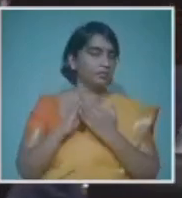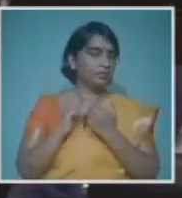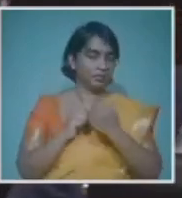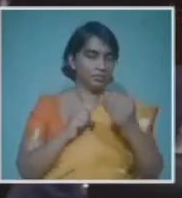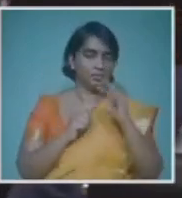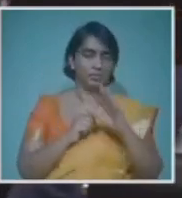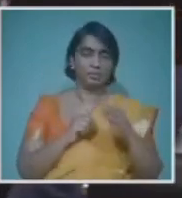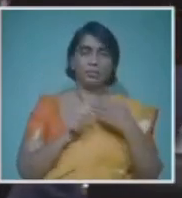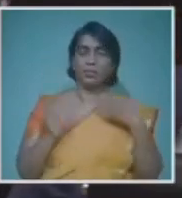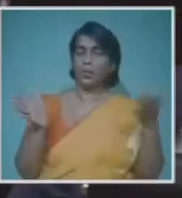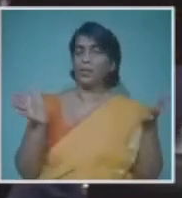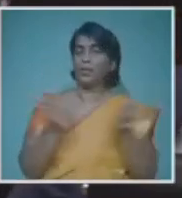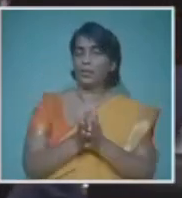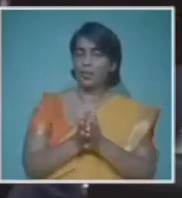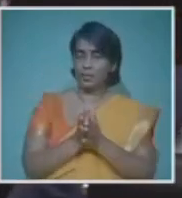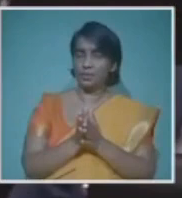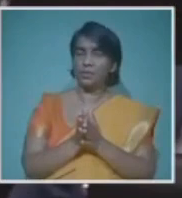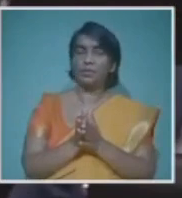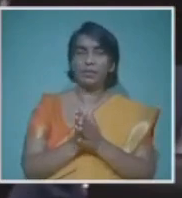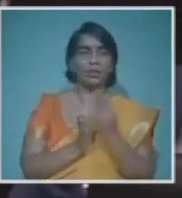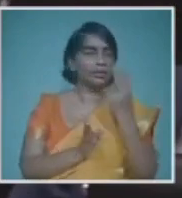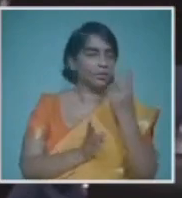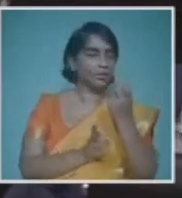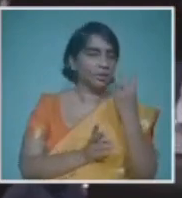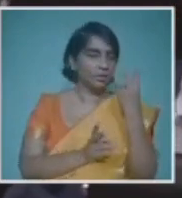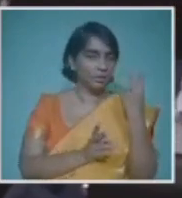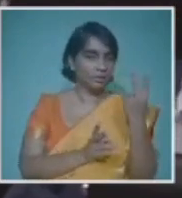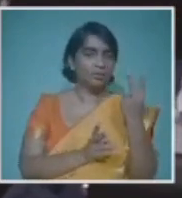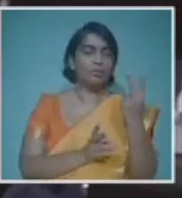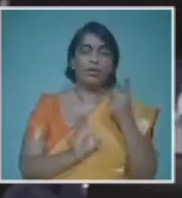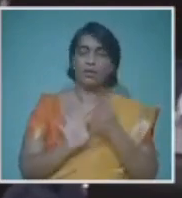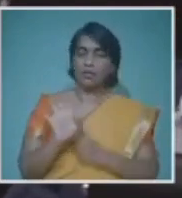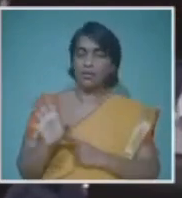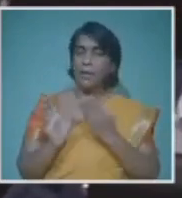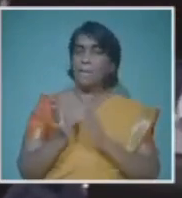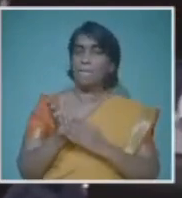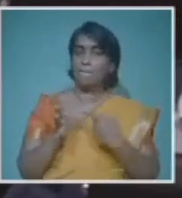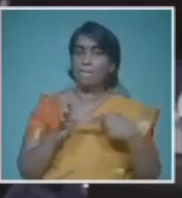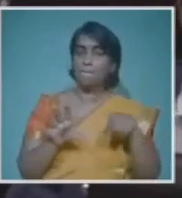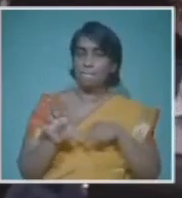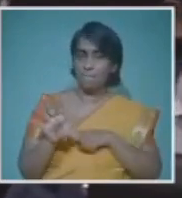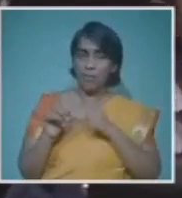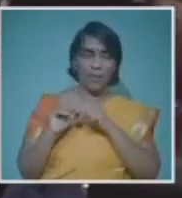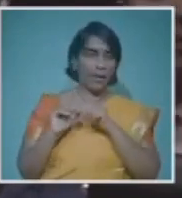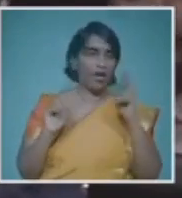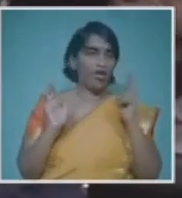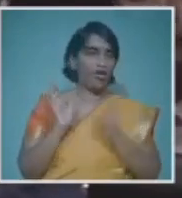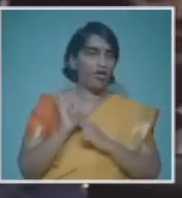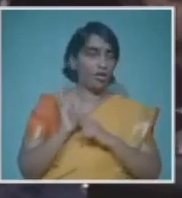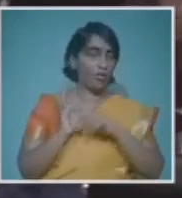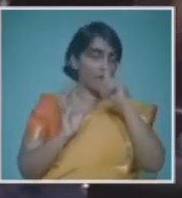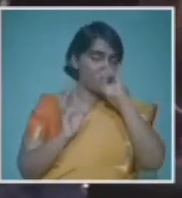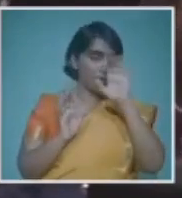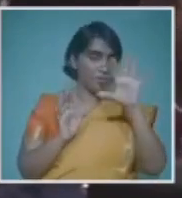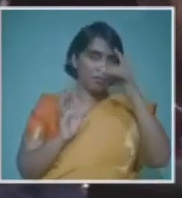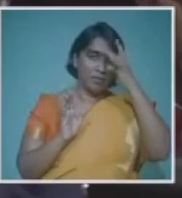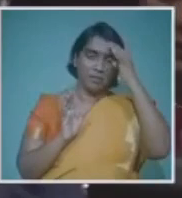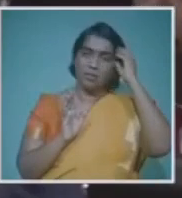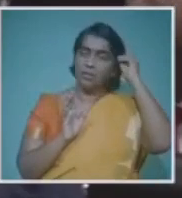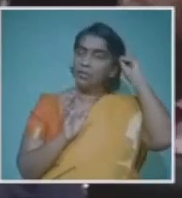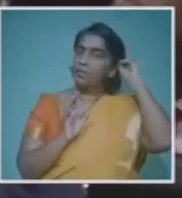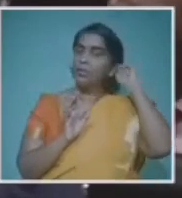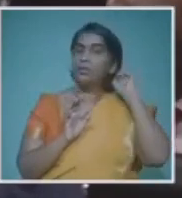තියෙනවා මේ සමතකරණයට. 2002 වසරේ මැයි මාසයේ සිට නොවැම්බර් දක්වා මාස 5ට